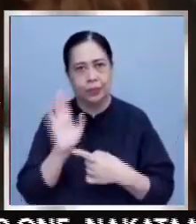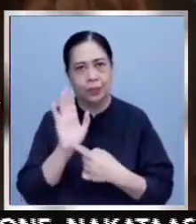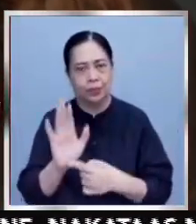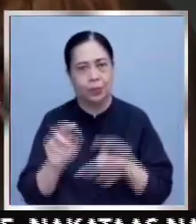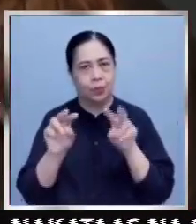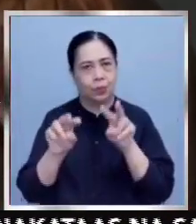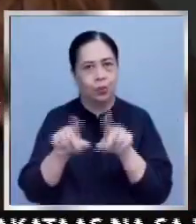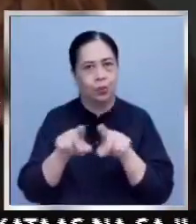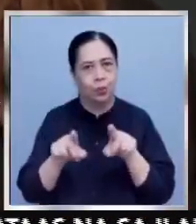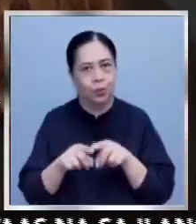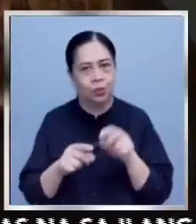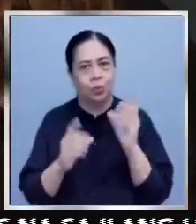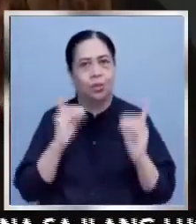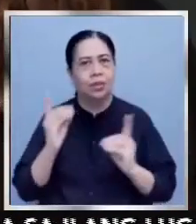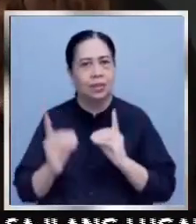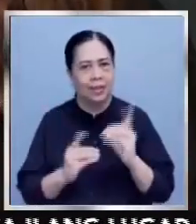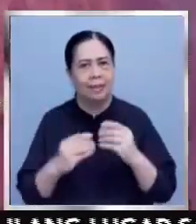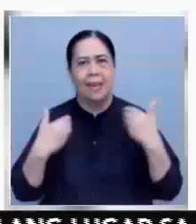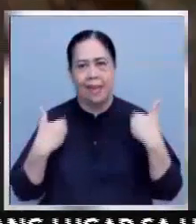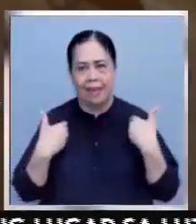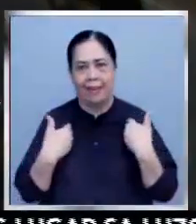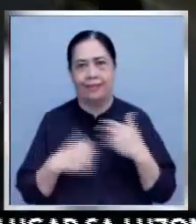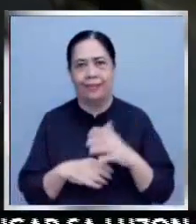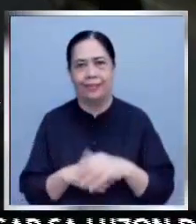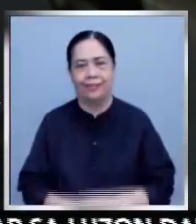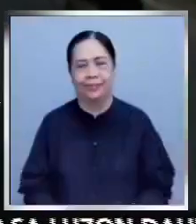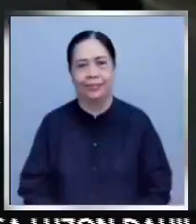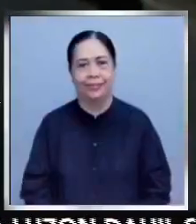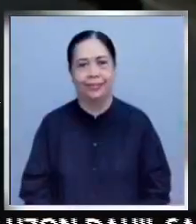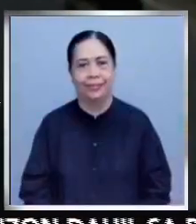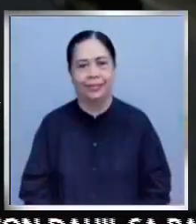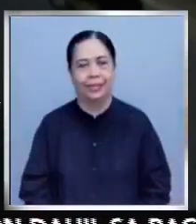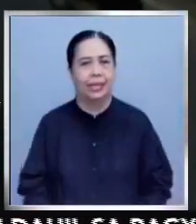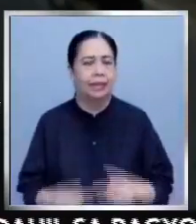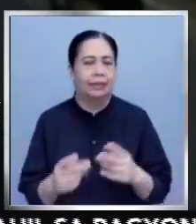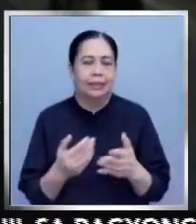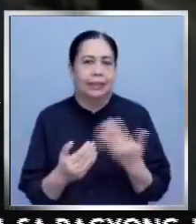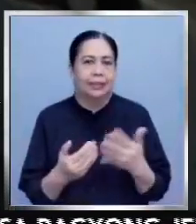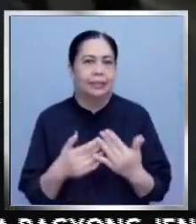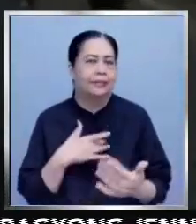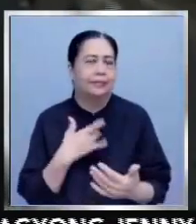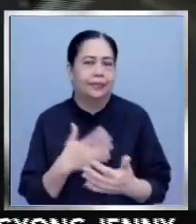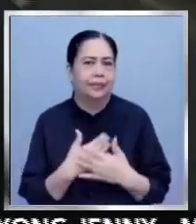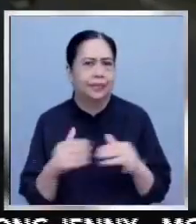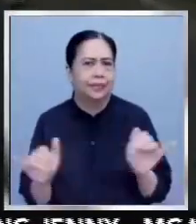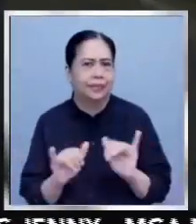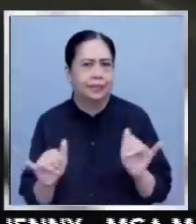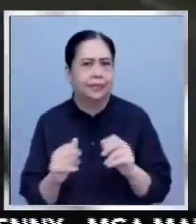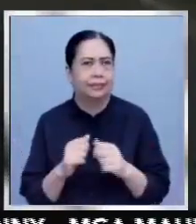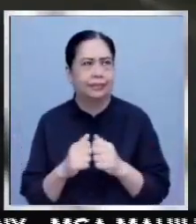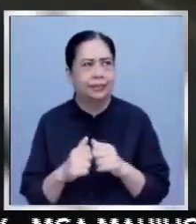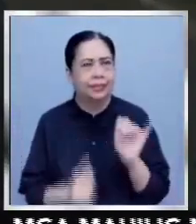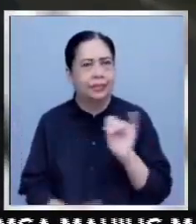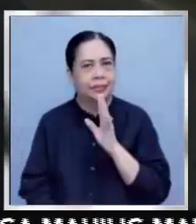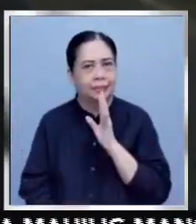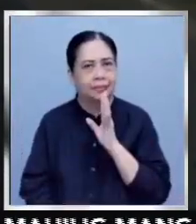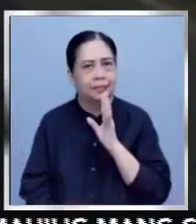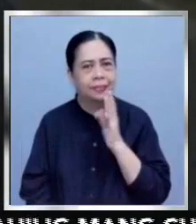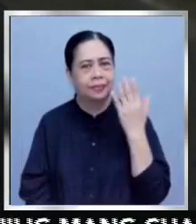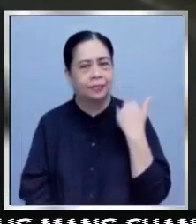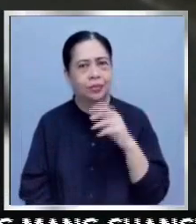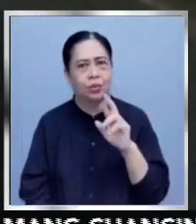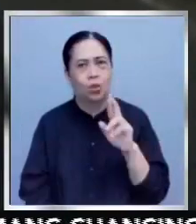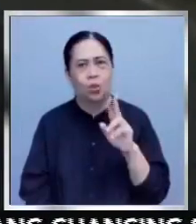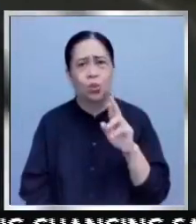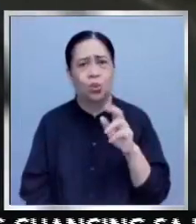ang dramang hatid ng tambala nila. Very easy. I still feel exactly the same po katulad po nung sinabi ko before. Ruru, so easy to